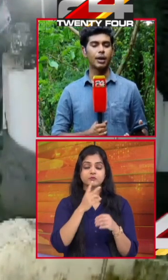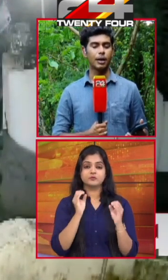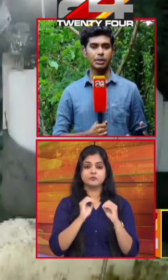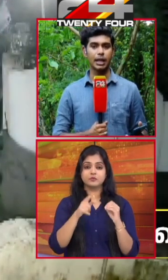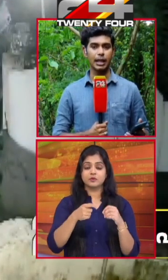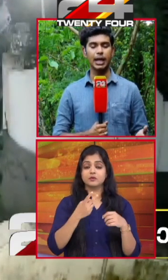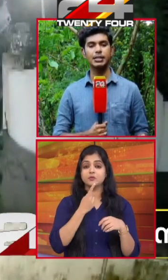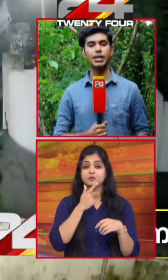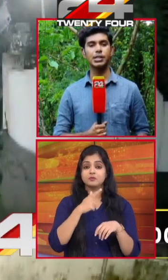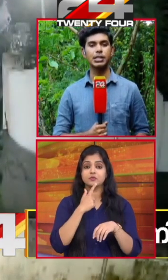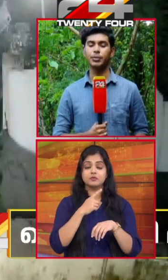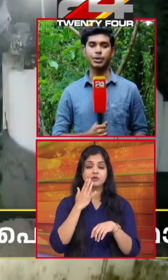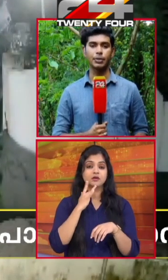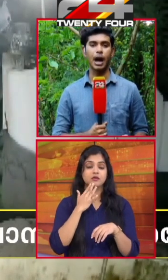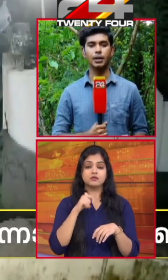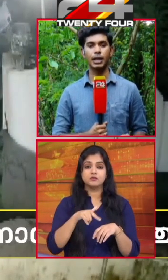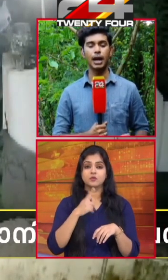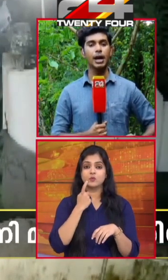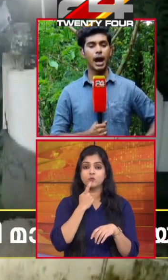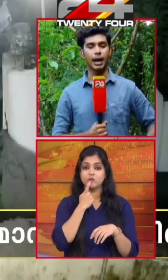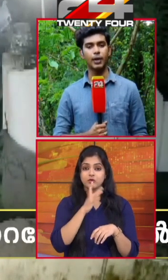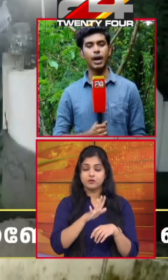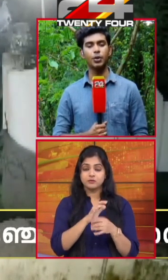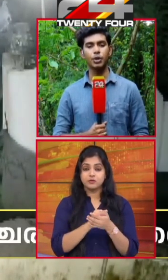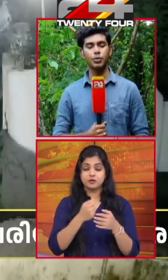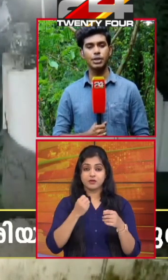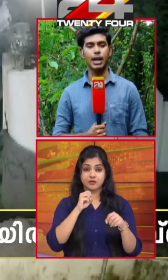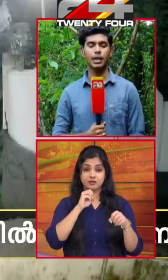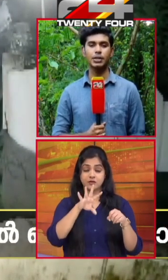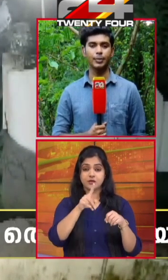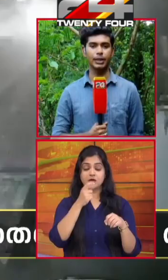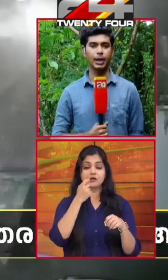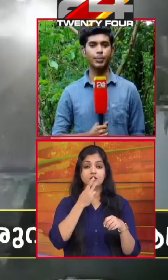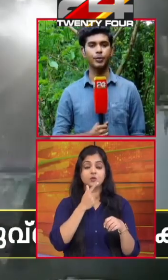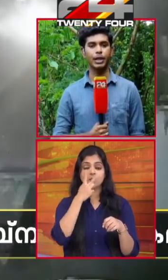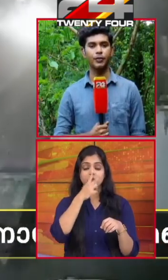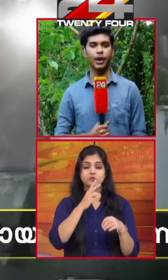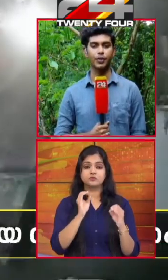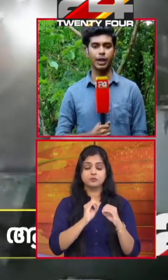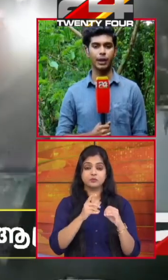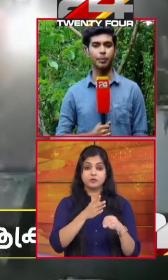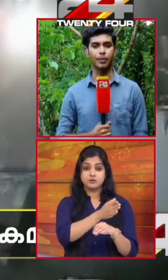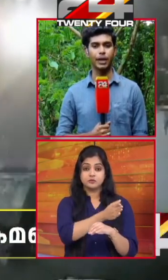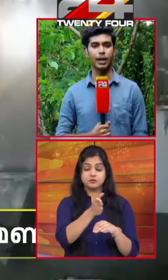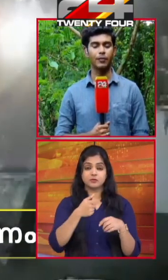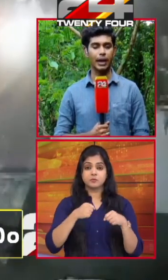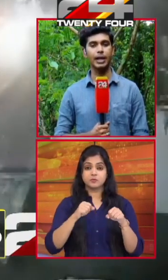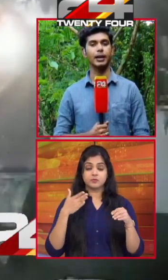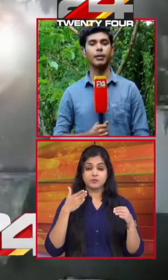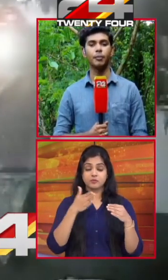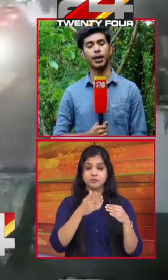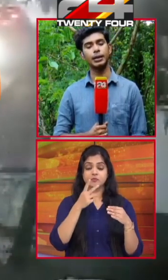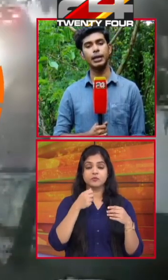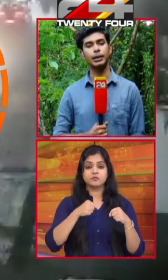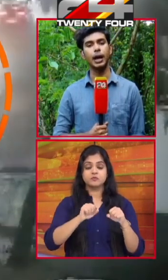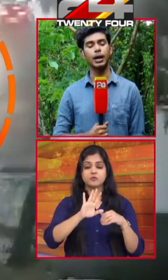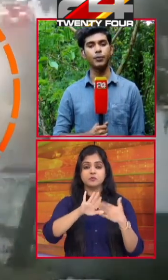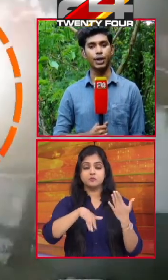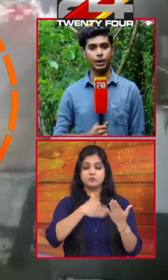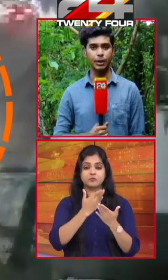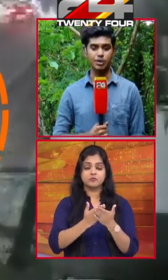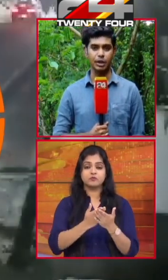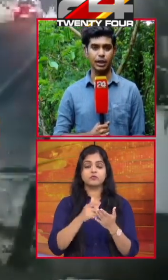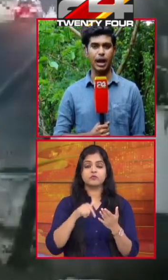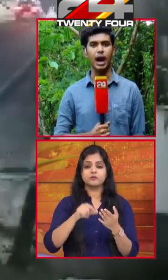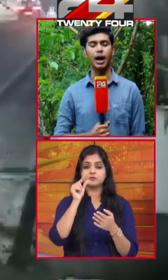കൂടിയാണ്, പക്ഷേ ഈ ലൈറ്റിൻ്റെ വെളിച്ചത്തിൽ മറ്റും കാണുന്നില്ല. അങ്ങനെ നായ റോഡ് മുറിച്ച് കടക്കുന്ന സമയത്താണ് പ്രവീണിൻ്റെ വണ്ടി വരികയും പ്രവീണ് വണ്ടിയടക്കം മറഞ്ഞ്